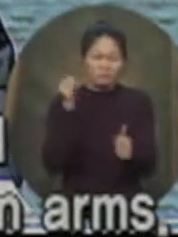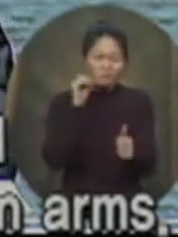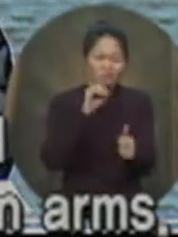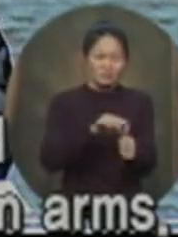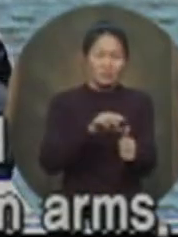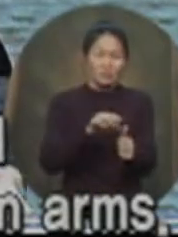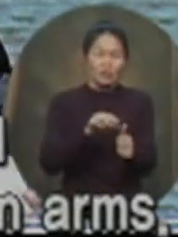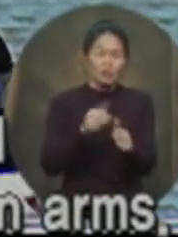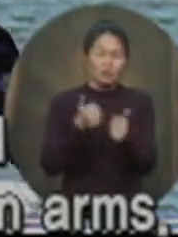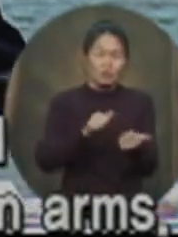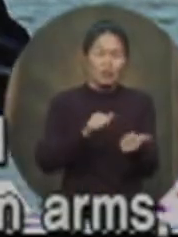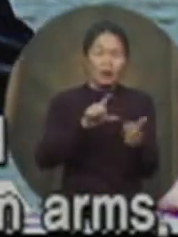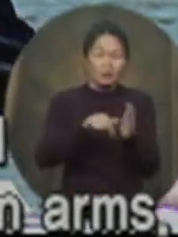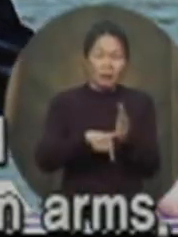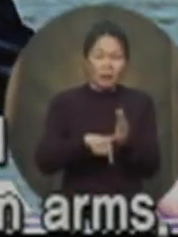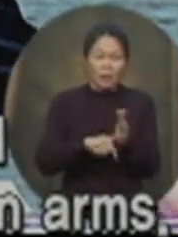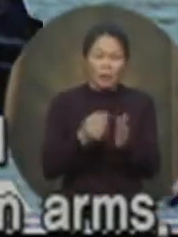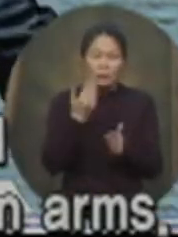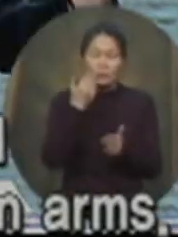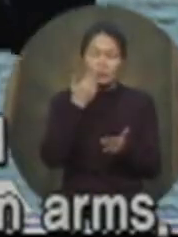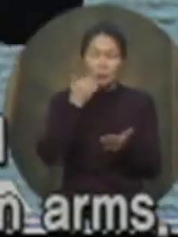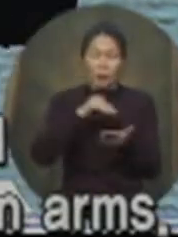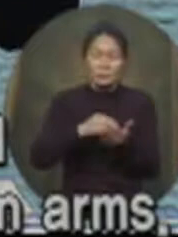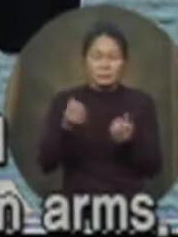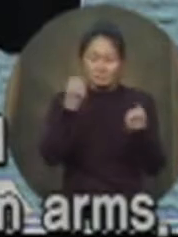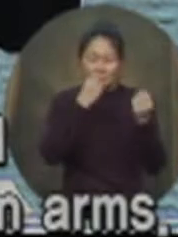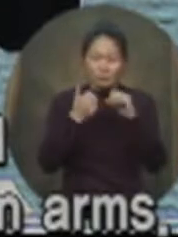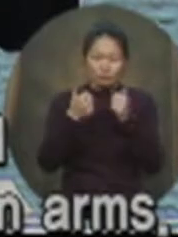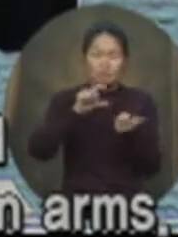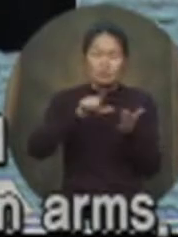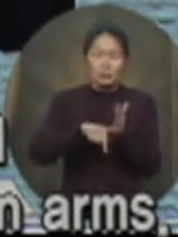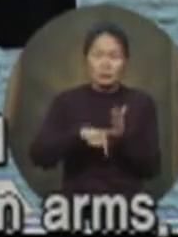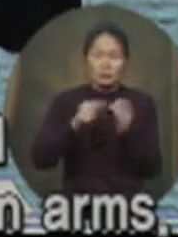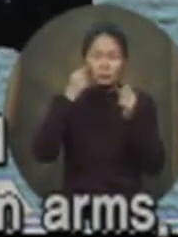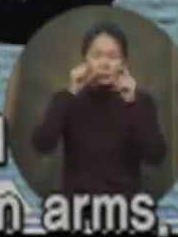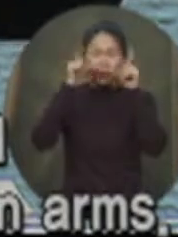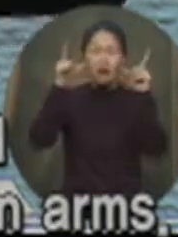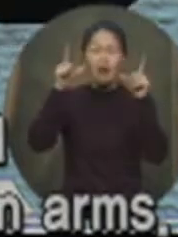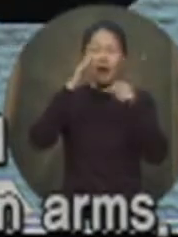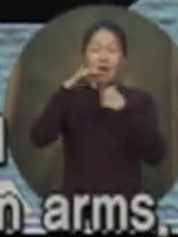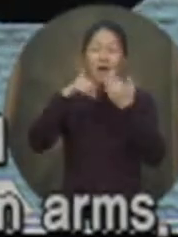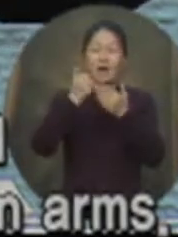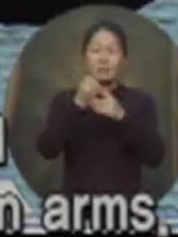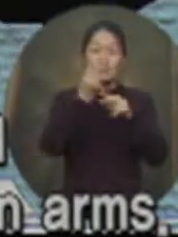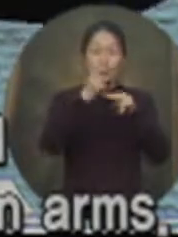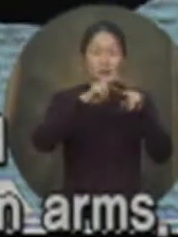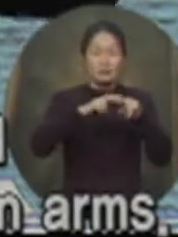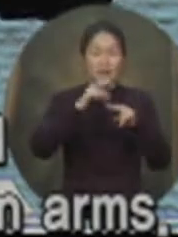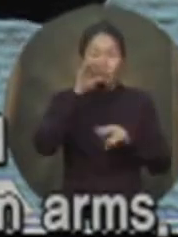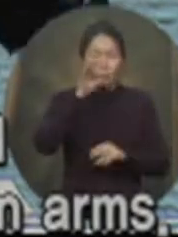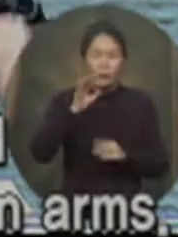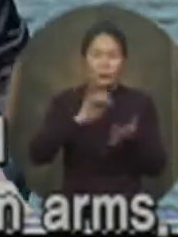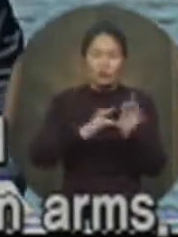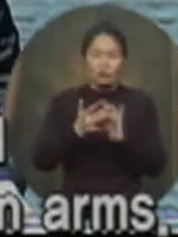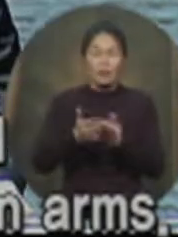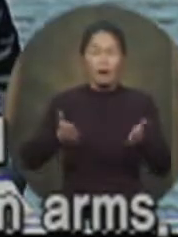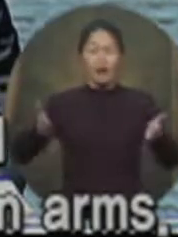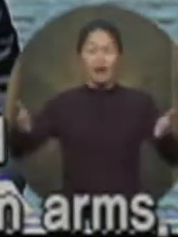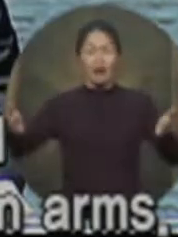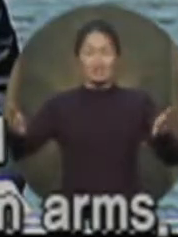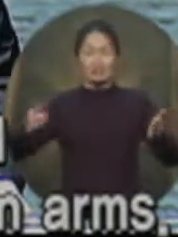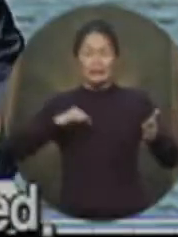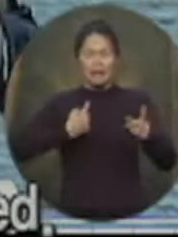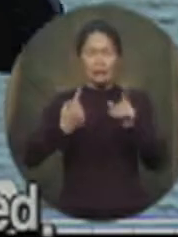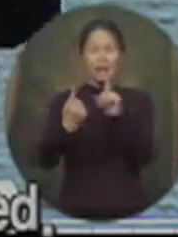죽으면서도 그가 눈이 열려서 하나님의 보좌가 보이고 예수님이 두 팔 벌려 서 일어나 자기를 맞이하는 것을 보고